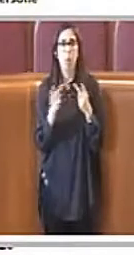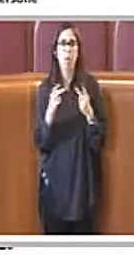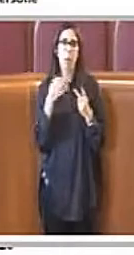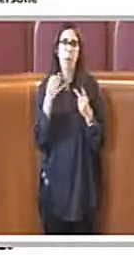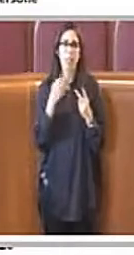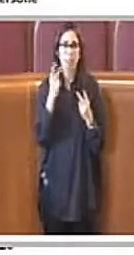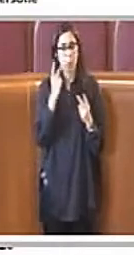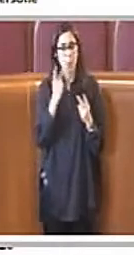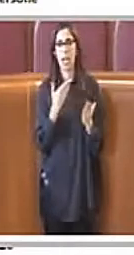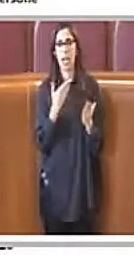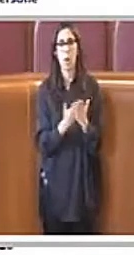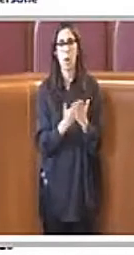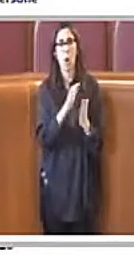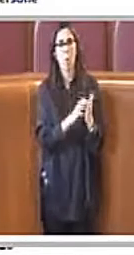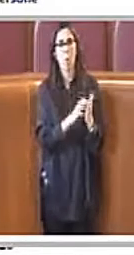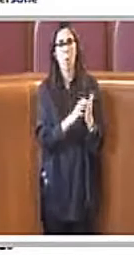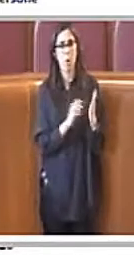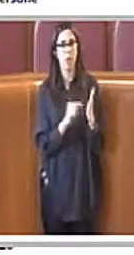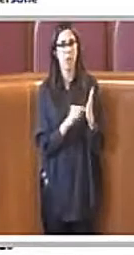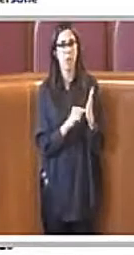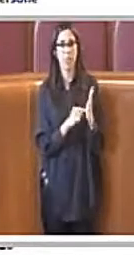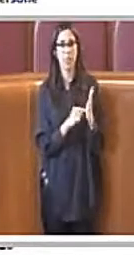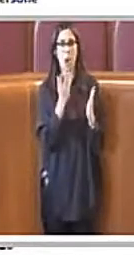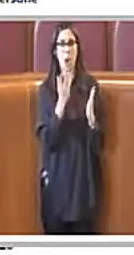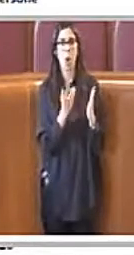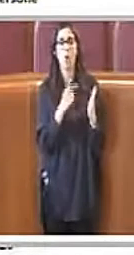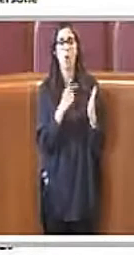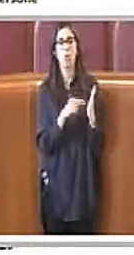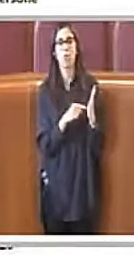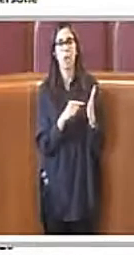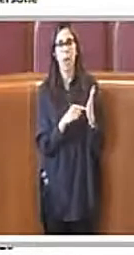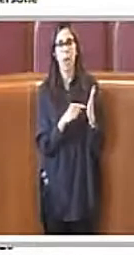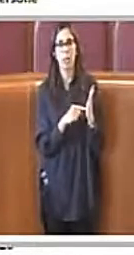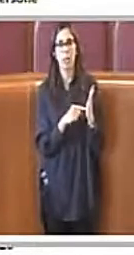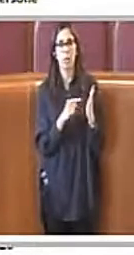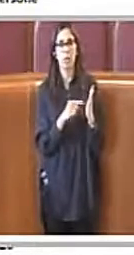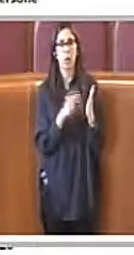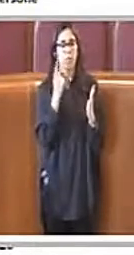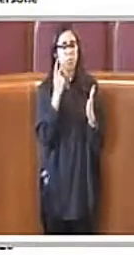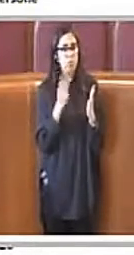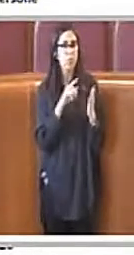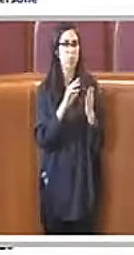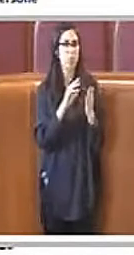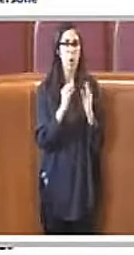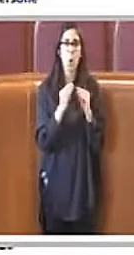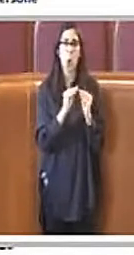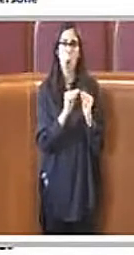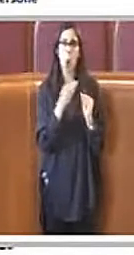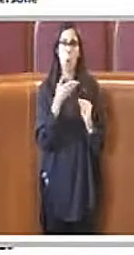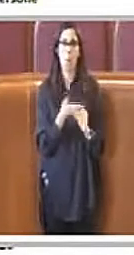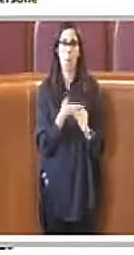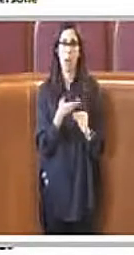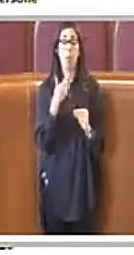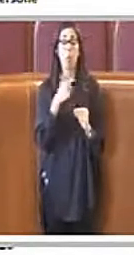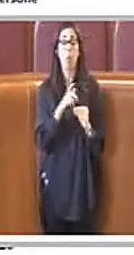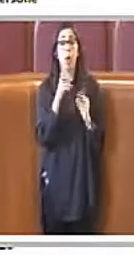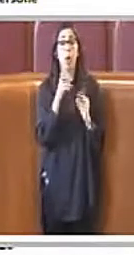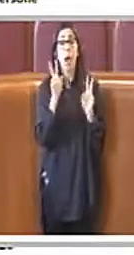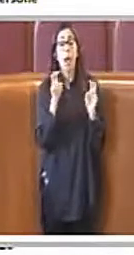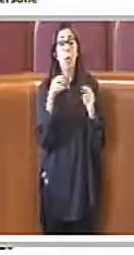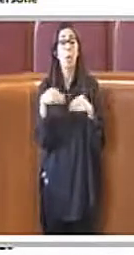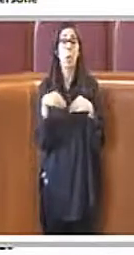della proposta, cerchiamo di restare appunto sull'oggetto della proposta, su come è articolata, anche perché il tema della partecipazione è un